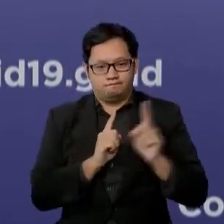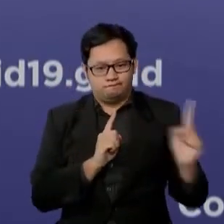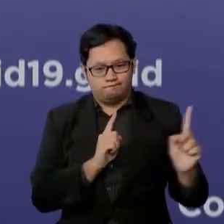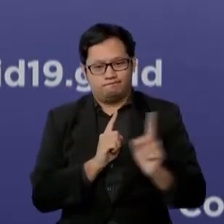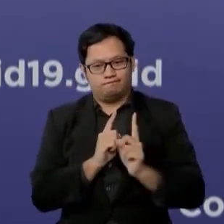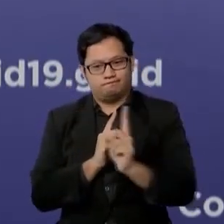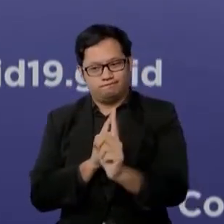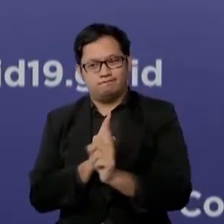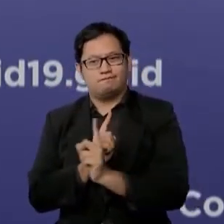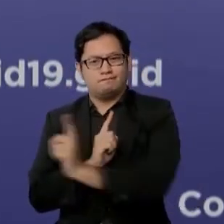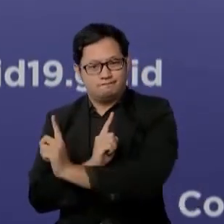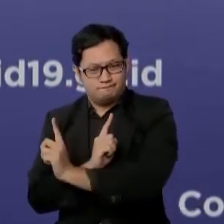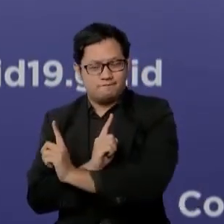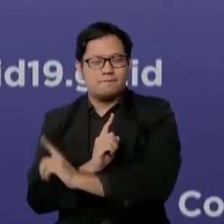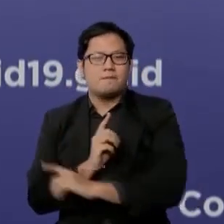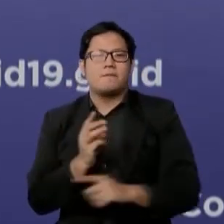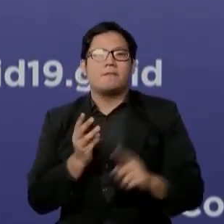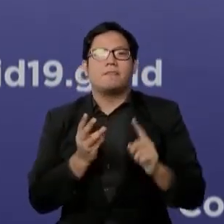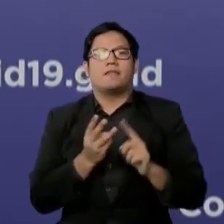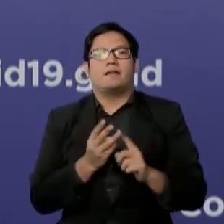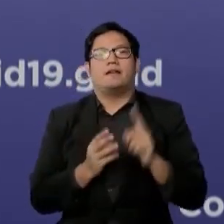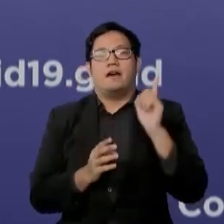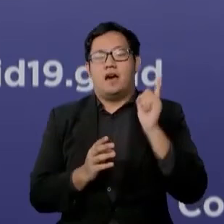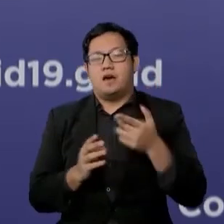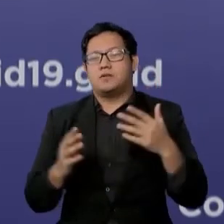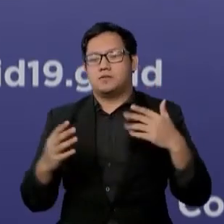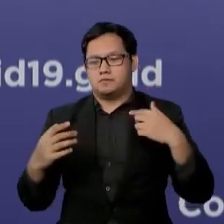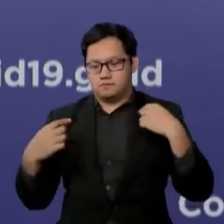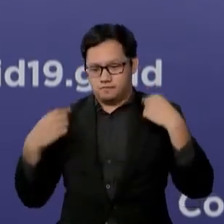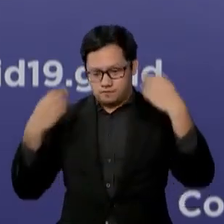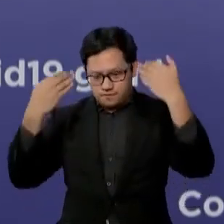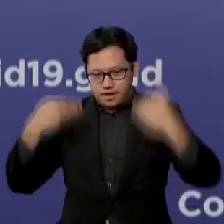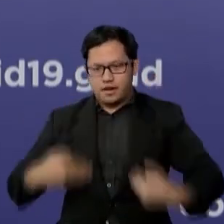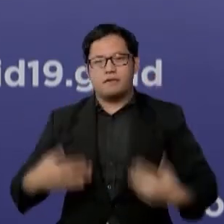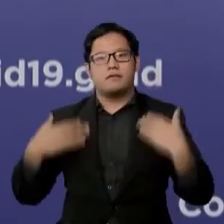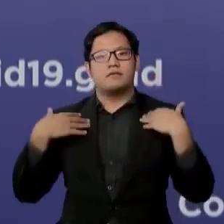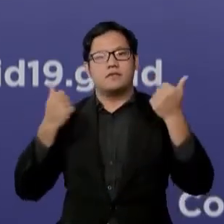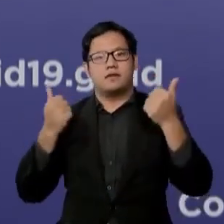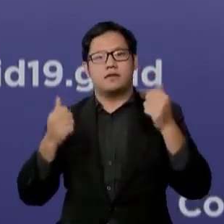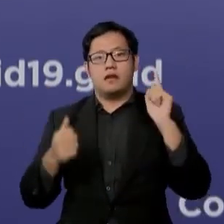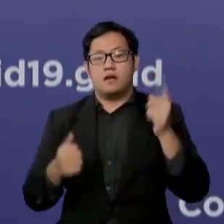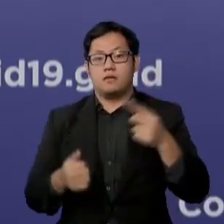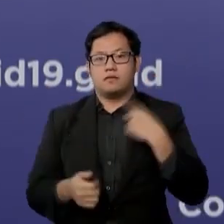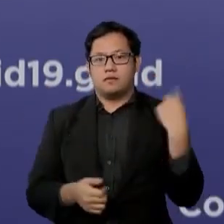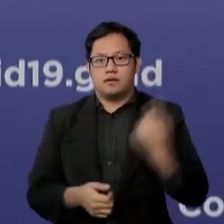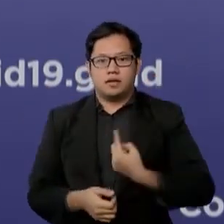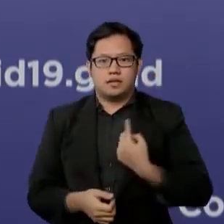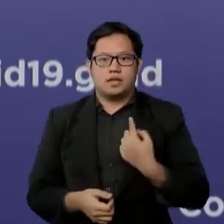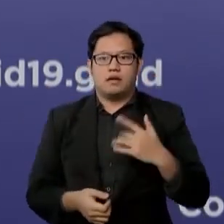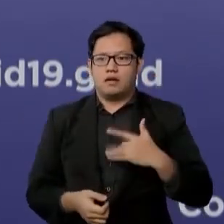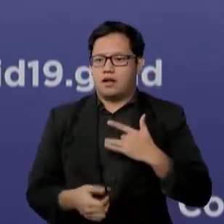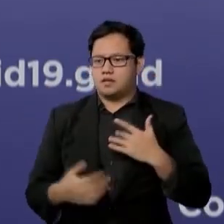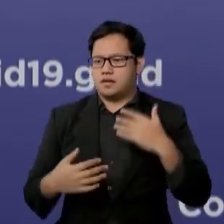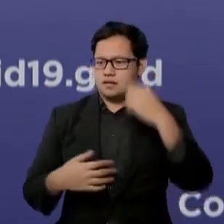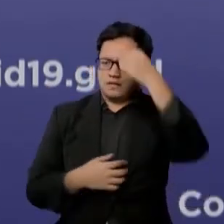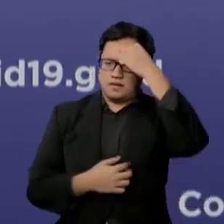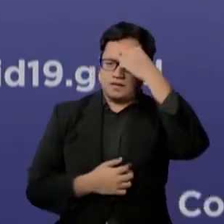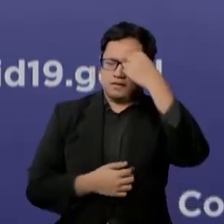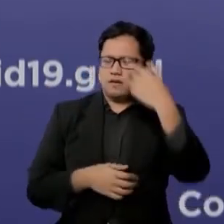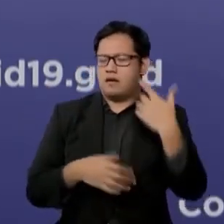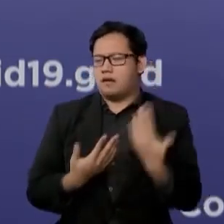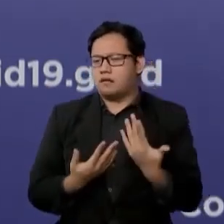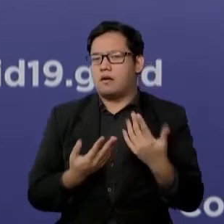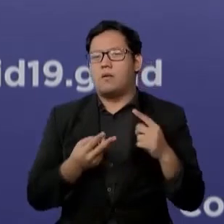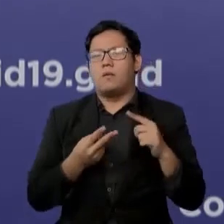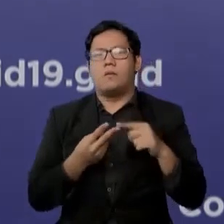Memastikan kondisi kesehatan kita tetap fit Ketika kita melihat bahwa diri kita sedang sakit atau